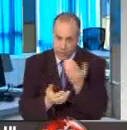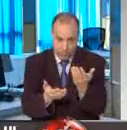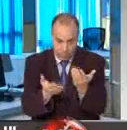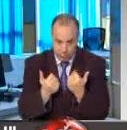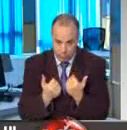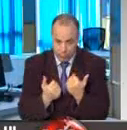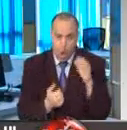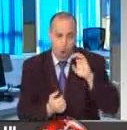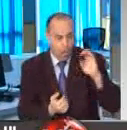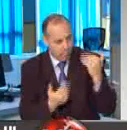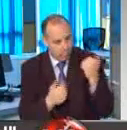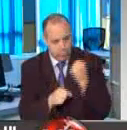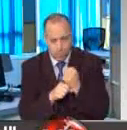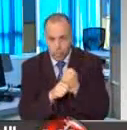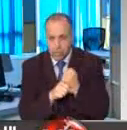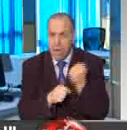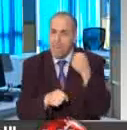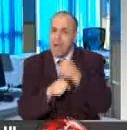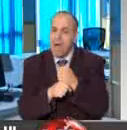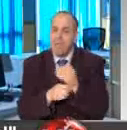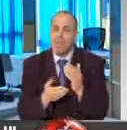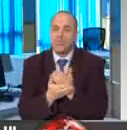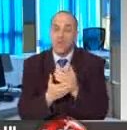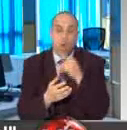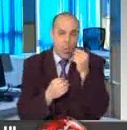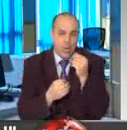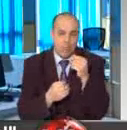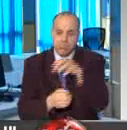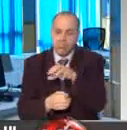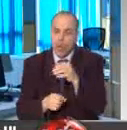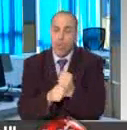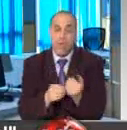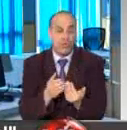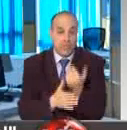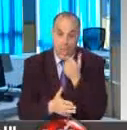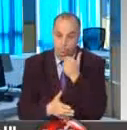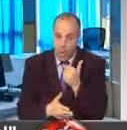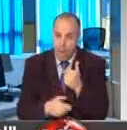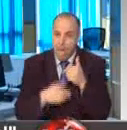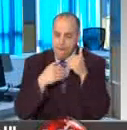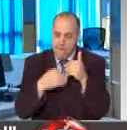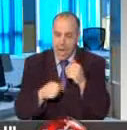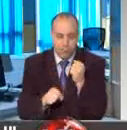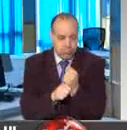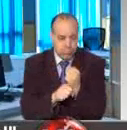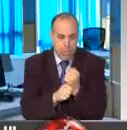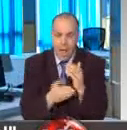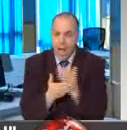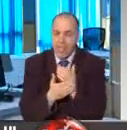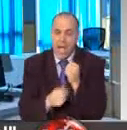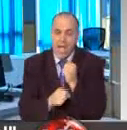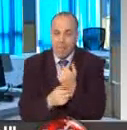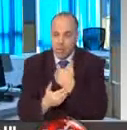البلد الأوروبي لبعث المشاريع وتوفير مواطن الشغل بعدما عملت على تحسين مناخ